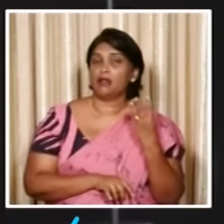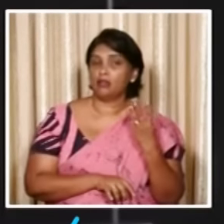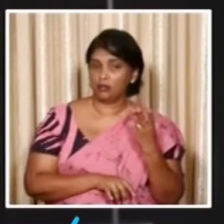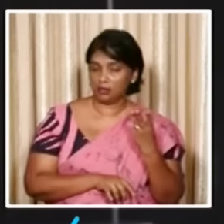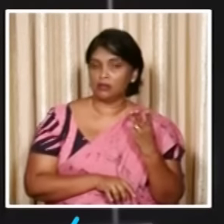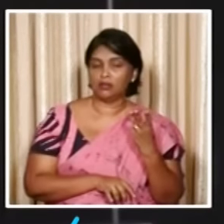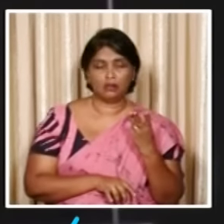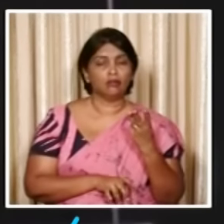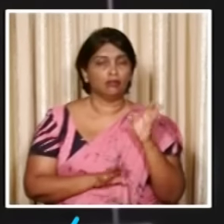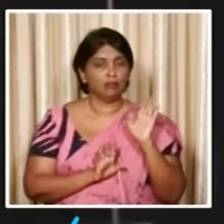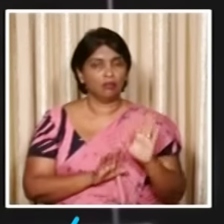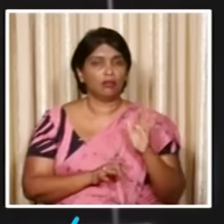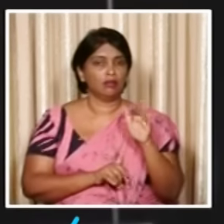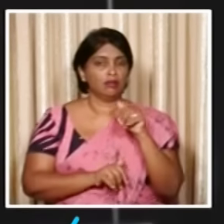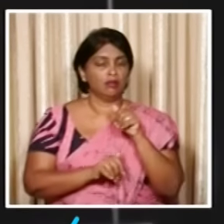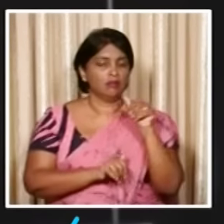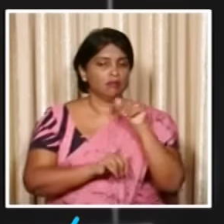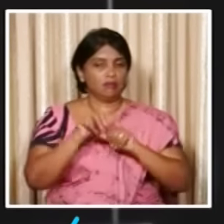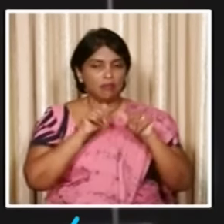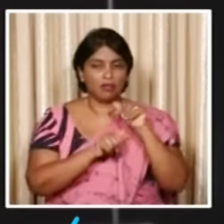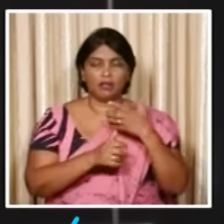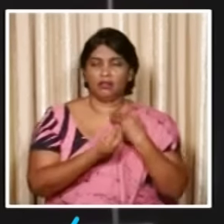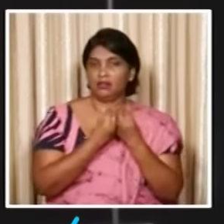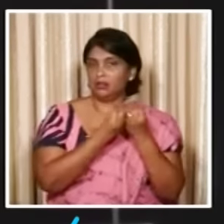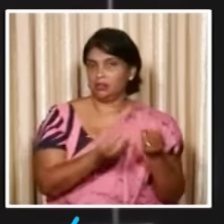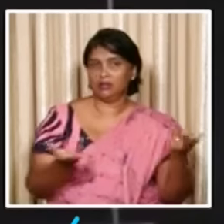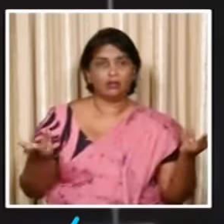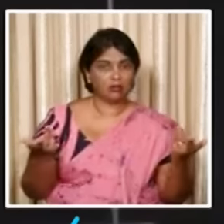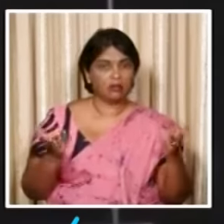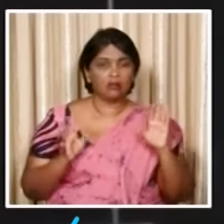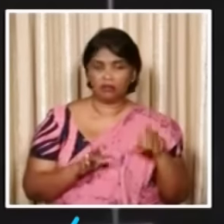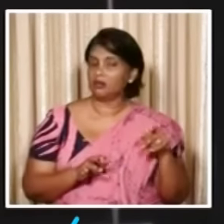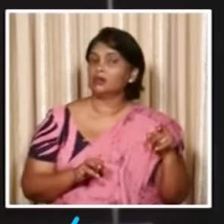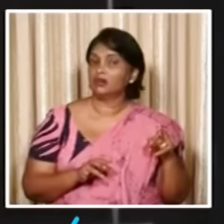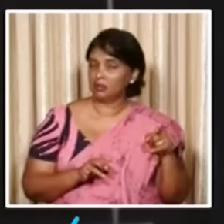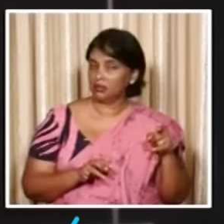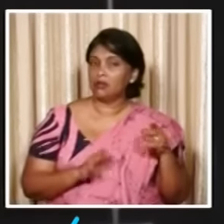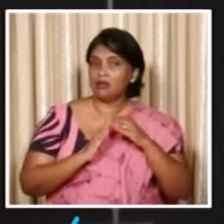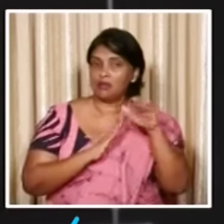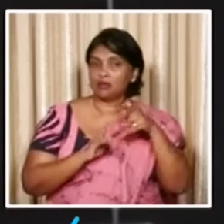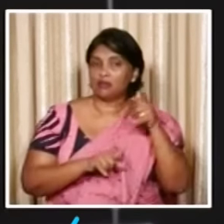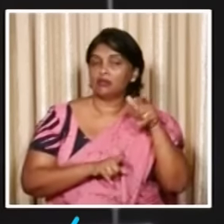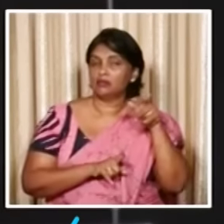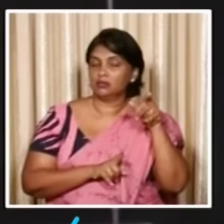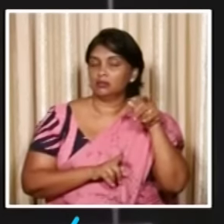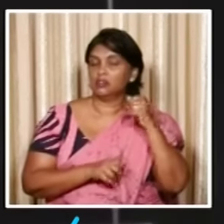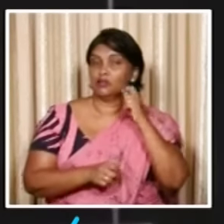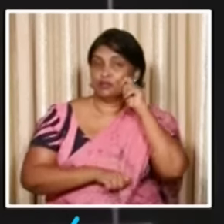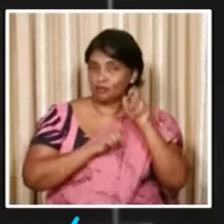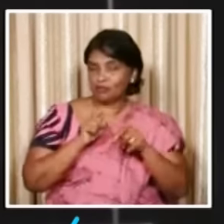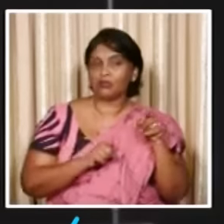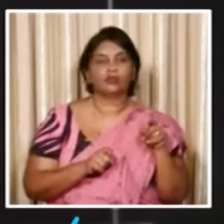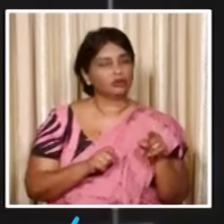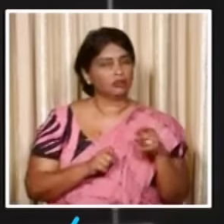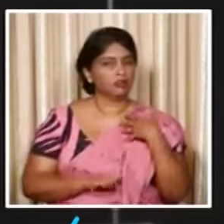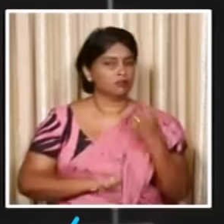கொண்டு சென்றவர்களும் குறிப்பிடுகிறார்கள். வைத்தியர்களின் அசம்பந்த போக்கே மரணத்துக்கு காரணம் என அந்த மக்கள் இன்றும் கொதித்து போயிருக்கிறார்கள். அதனால் அவர்கள்